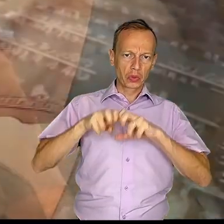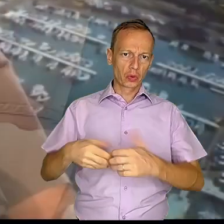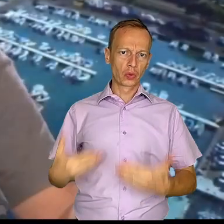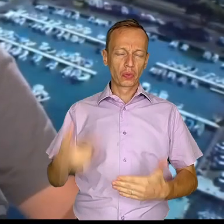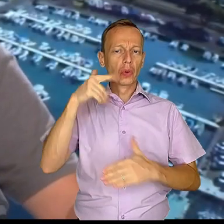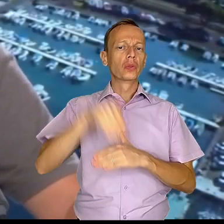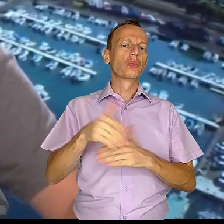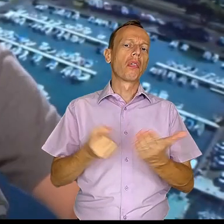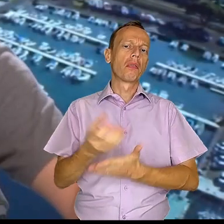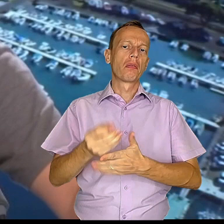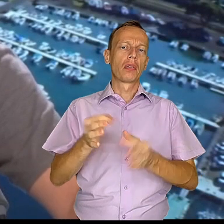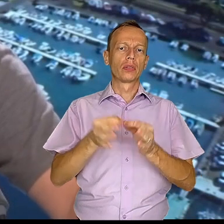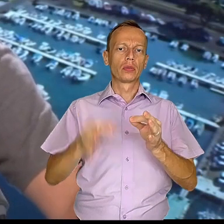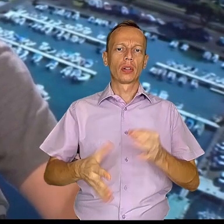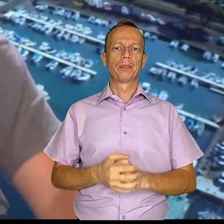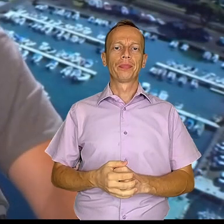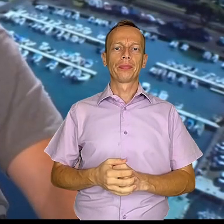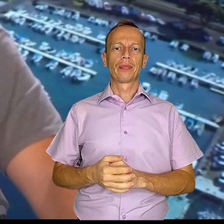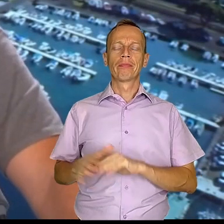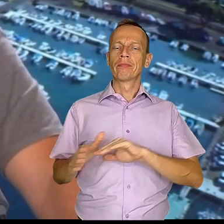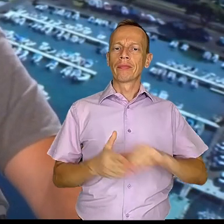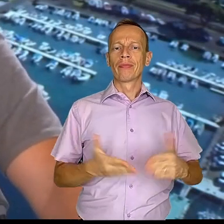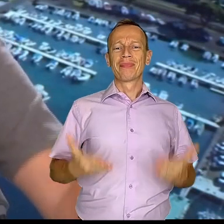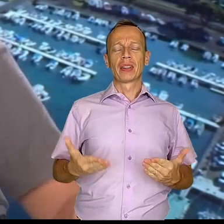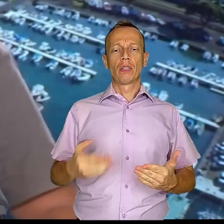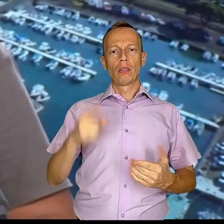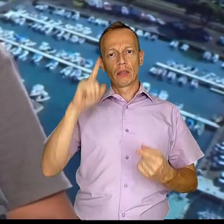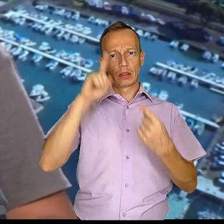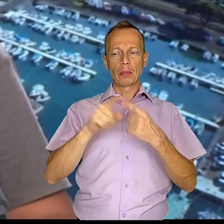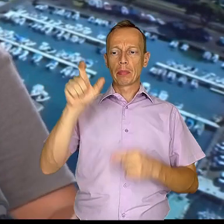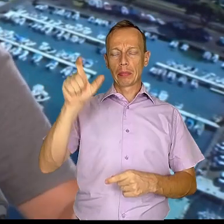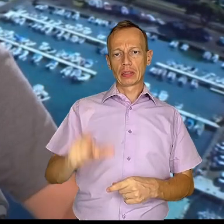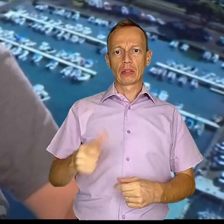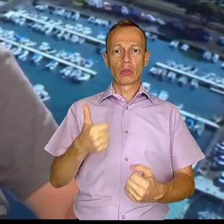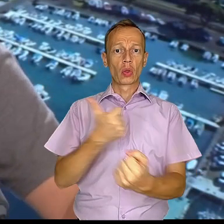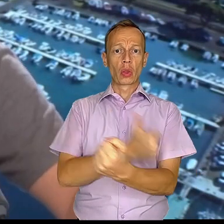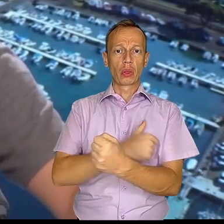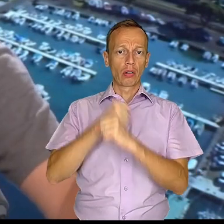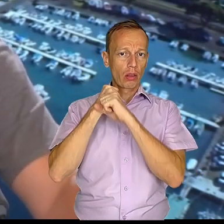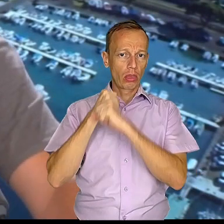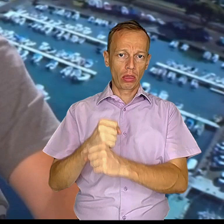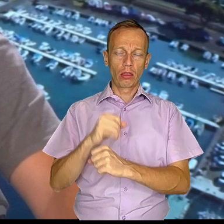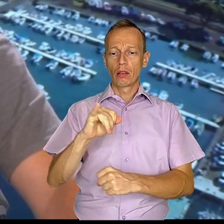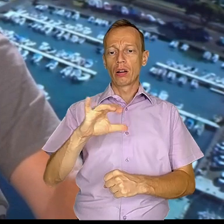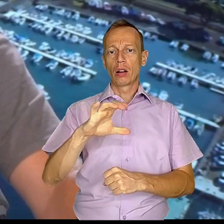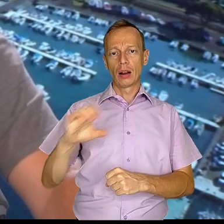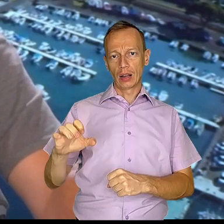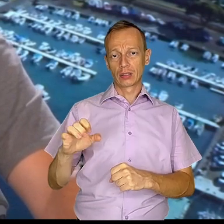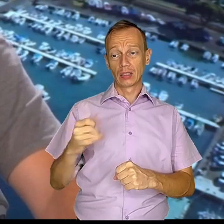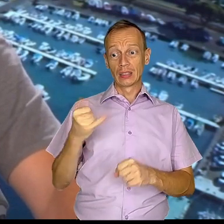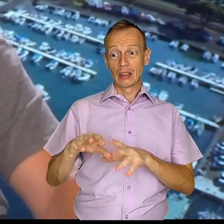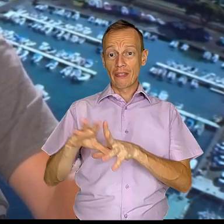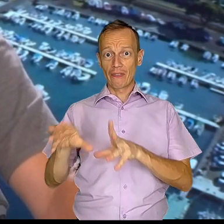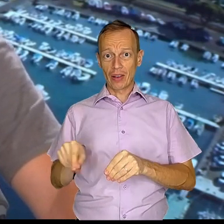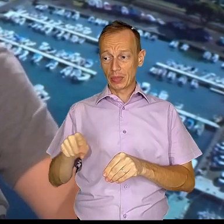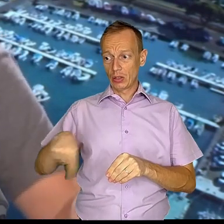Tarhau. Sans transition, comment venir en aide aux proches des consommateurs d'AS? C'est l'objectif que s'est fixé à Tautiti